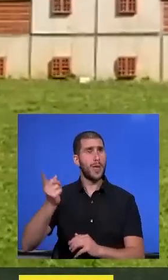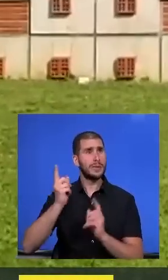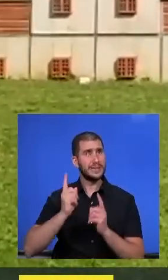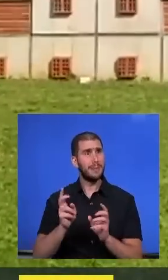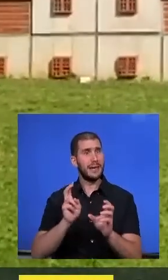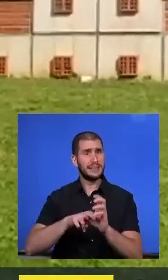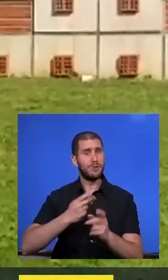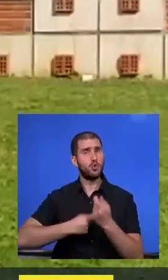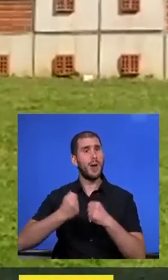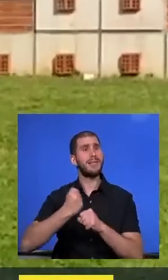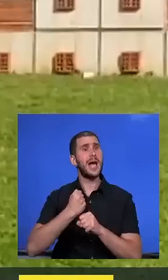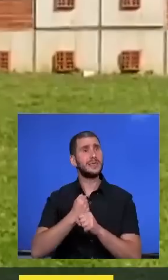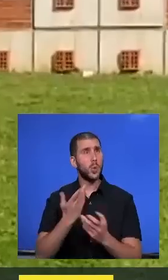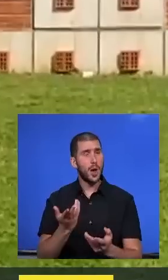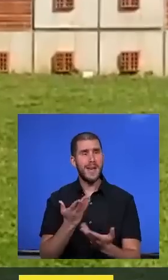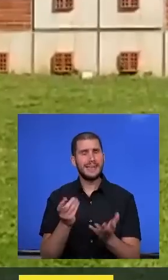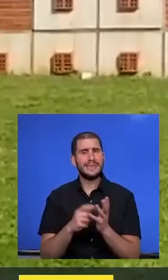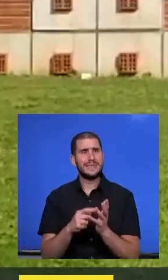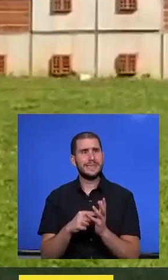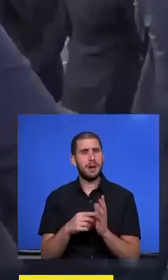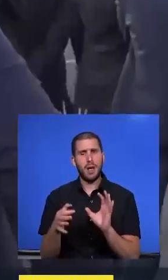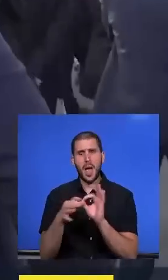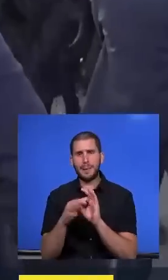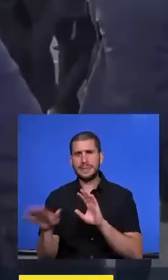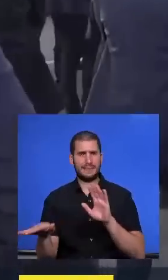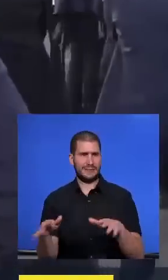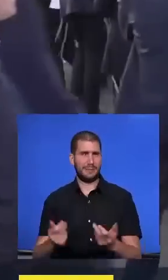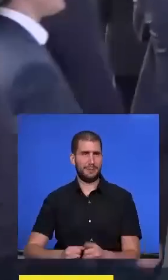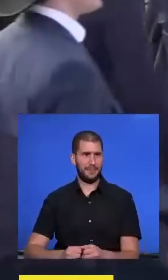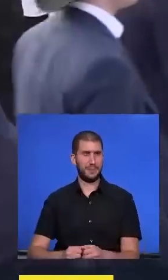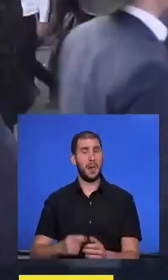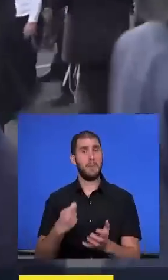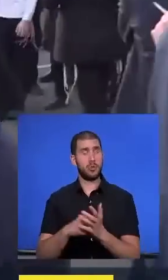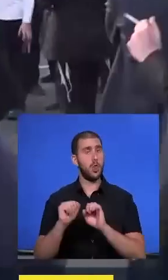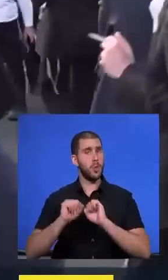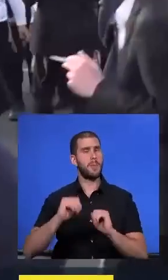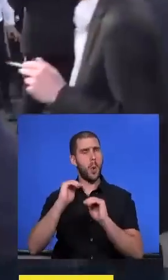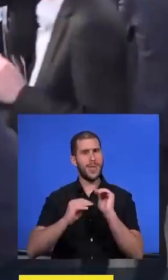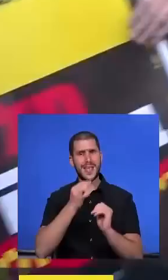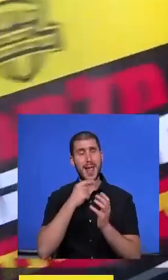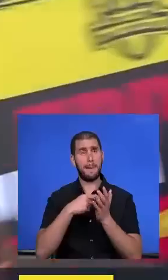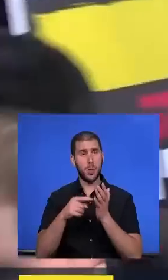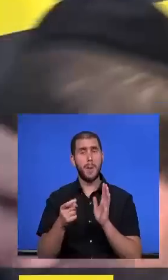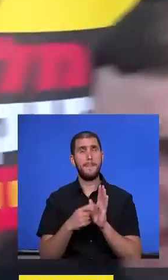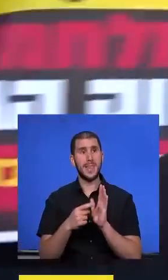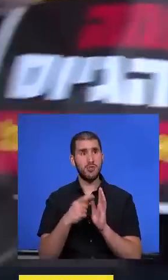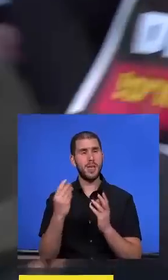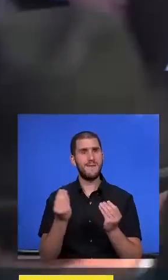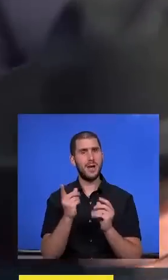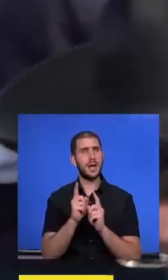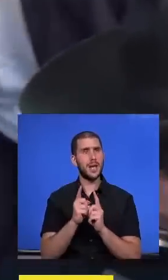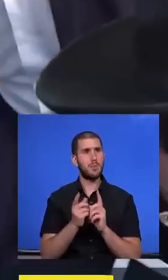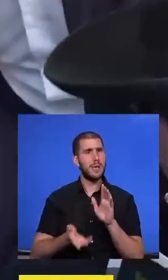להצטרף לשוק התעסוקה, ואין שום סיבה לקשור בין אלו לאלו. באוצר תומכים בהורדת גיל הפטור, בטענה שהדבר יעלה את